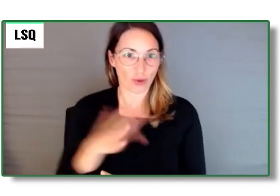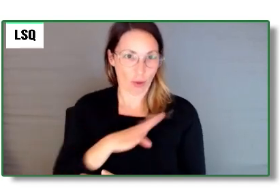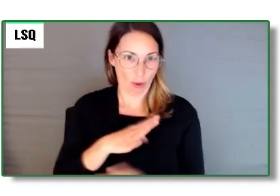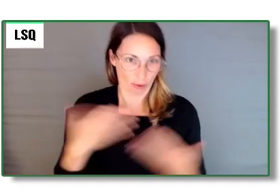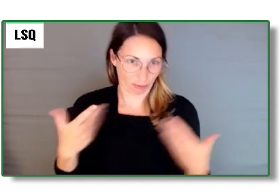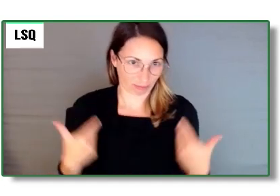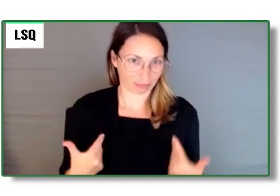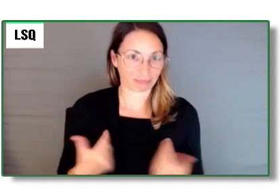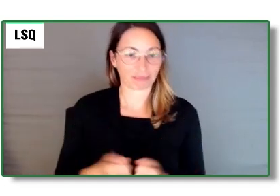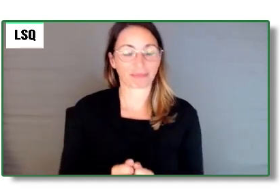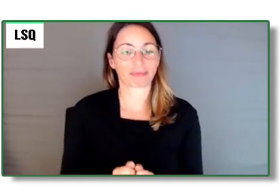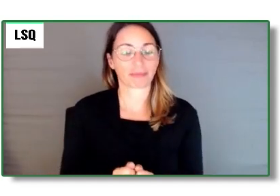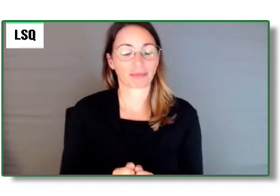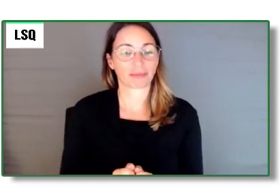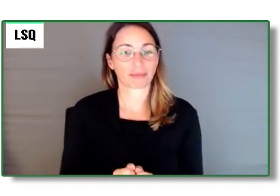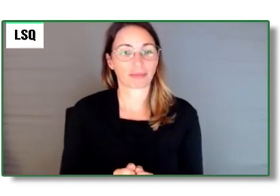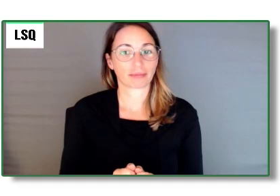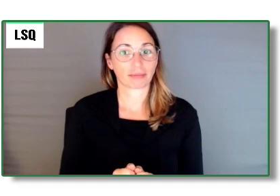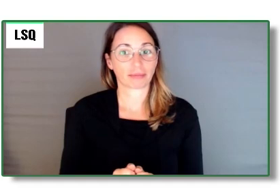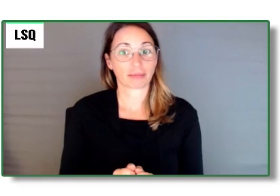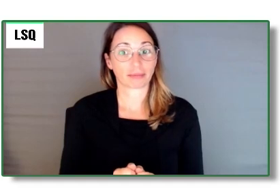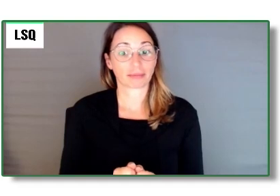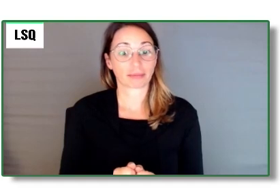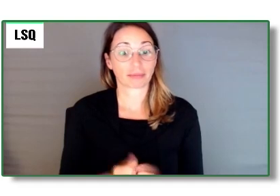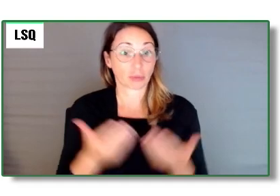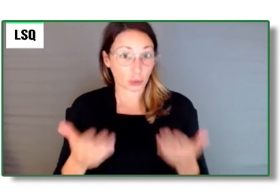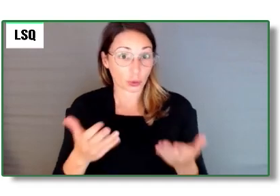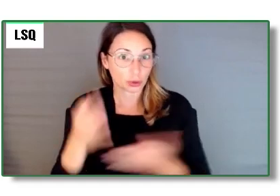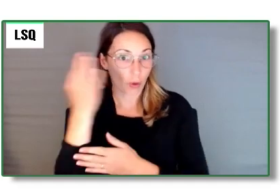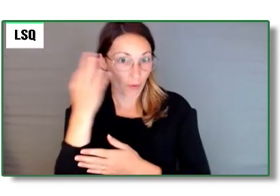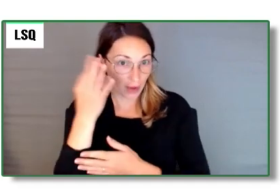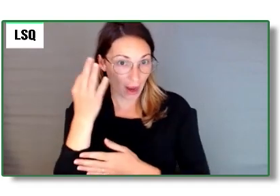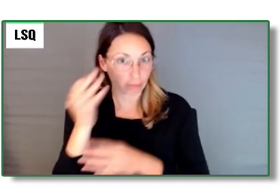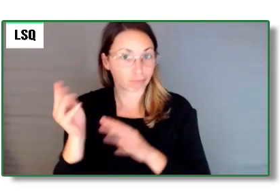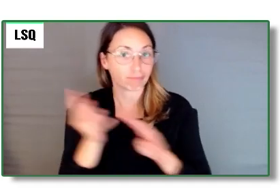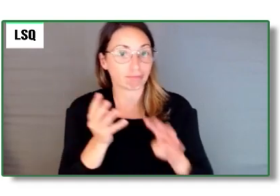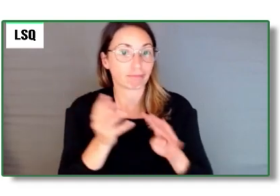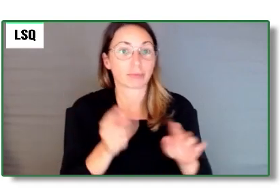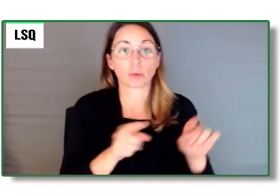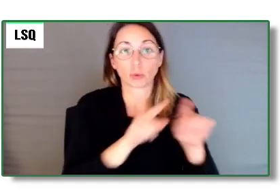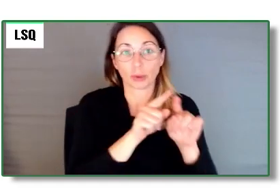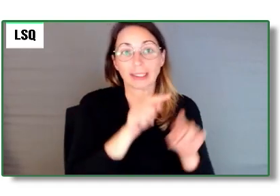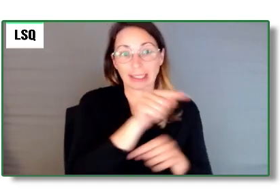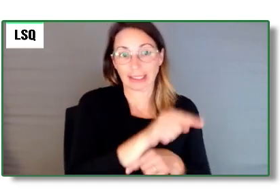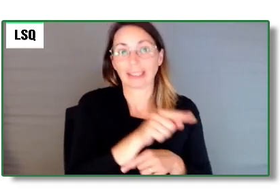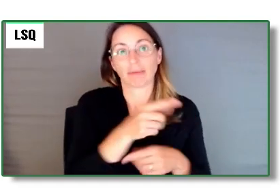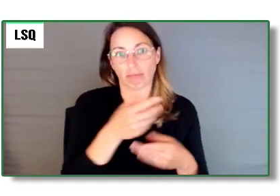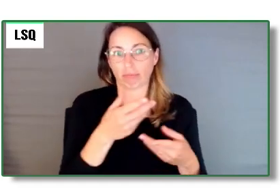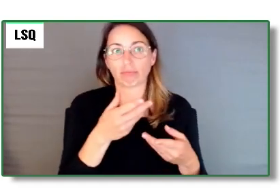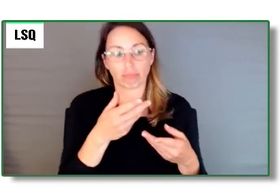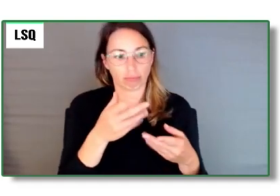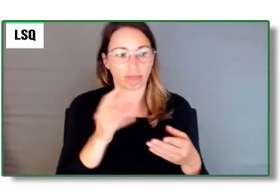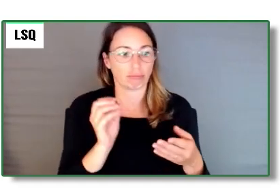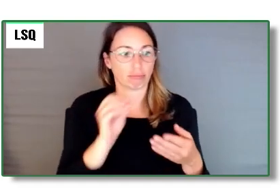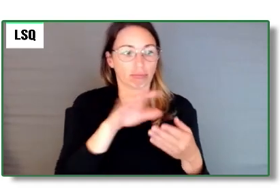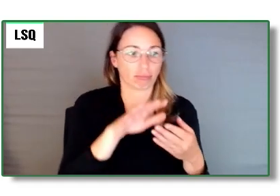diffusion sur notre chaîne. Si vous êtes surstimulé par l'ensemble